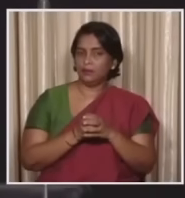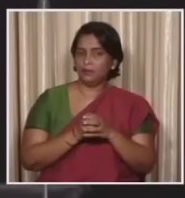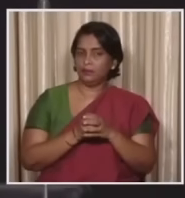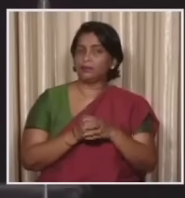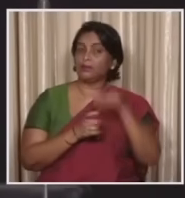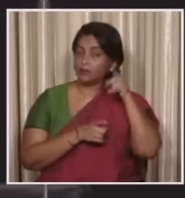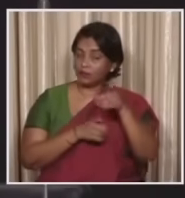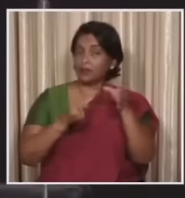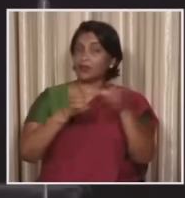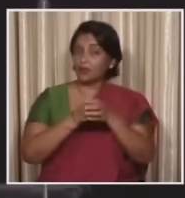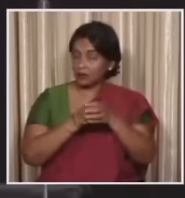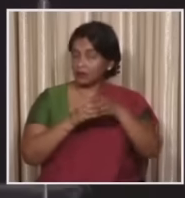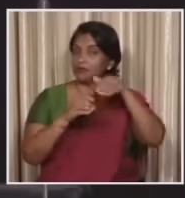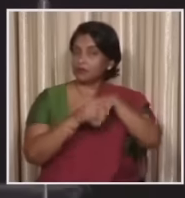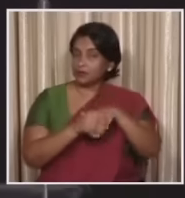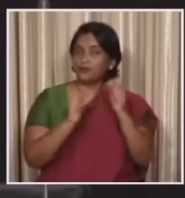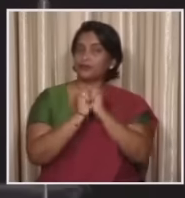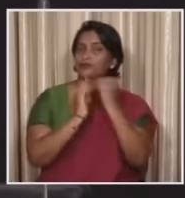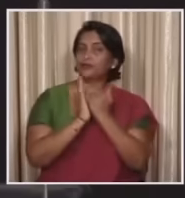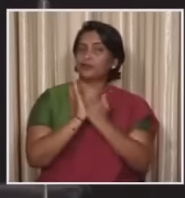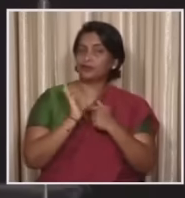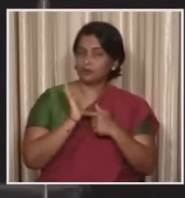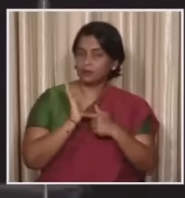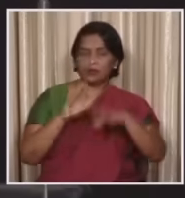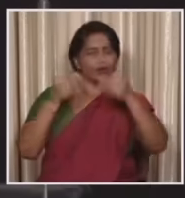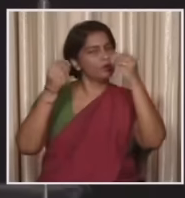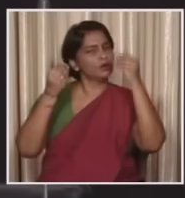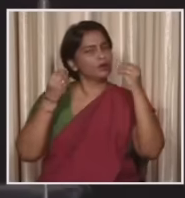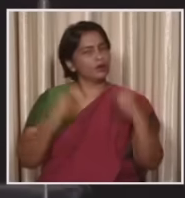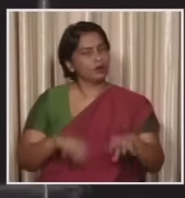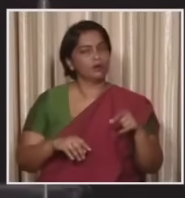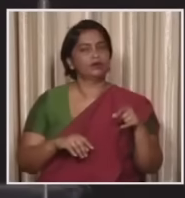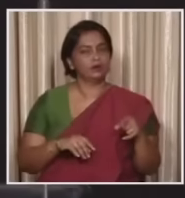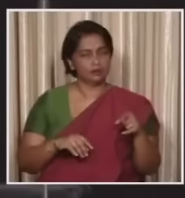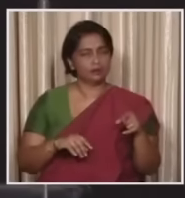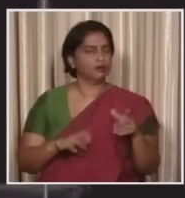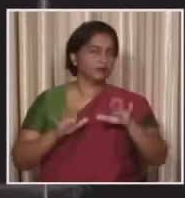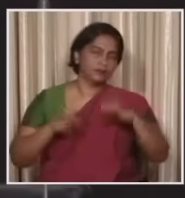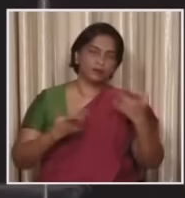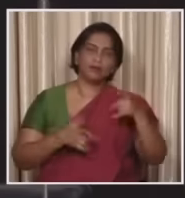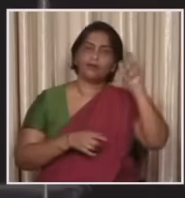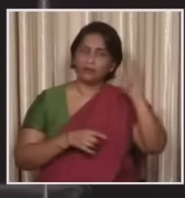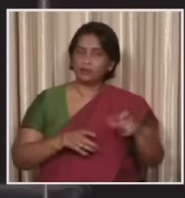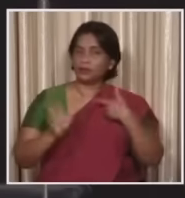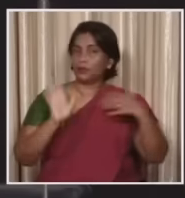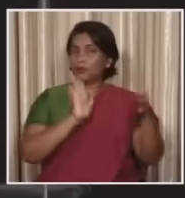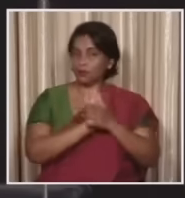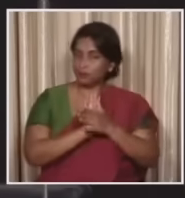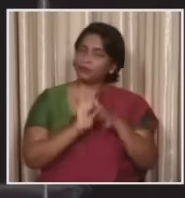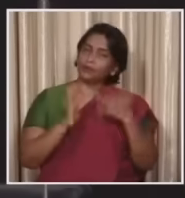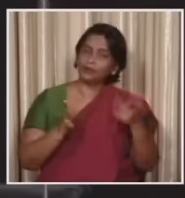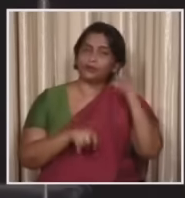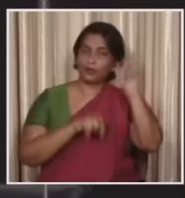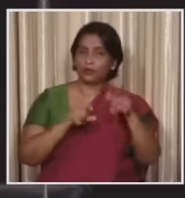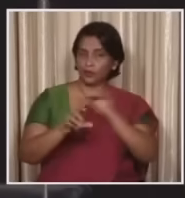ඒ කණ්ඩායමේ මේ වැඩපිළිවෙල පරාජයටපත් කරන්න කවුරු හරි එකතු වෙලා නැත්නම් කවුරු හරි